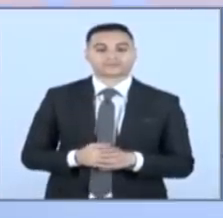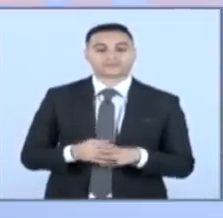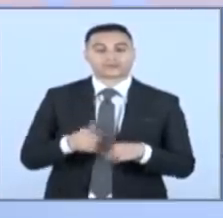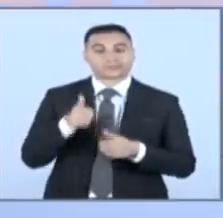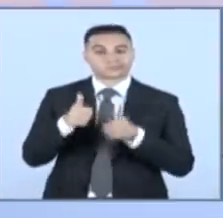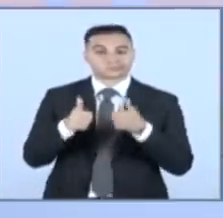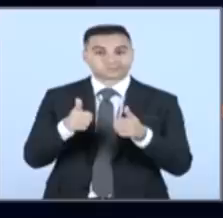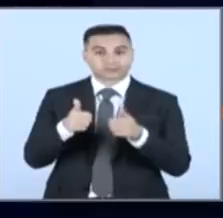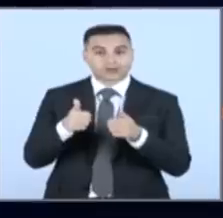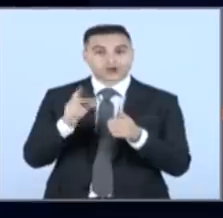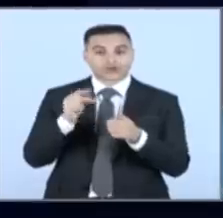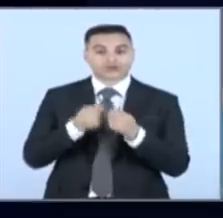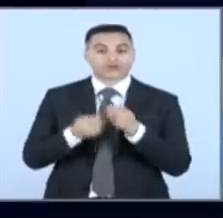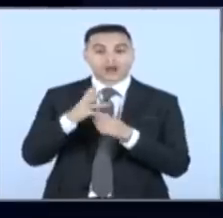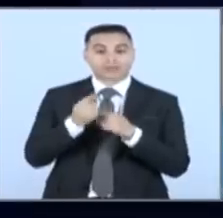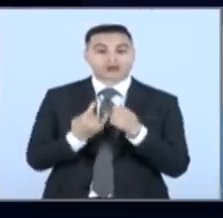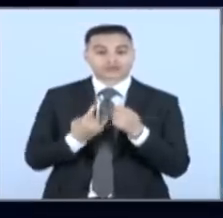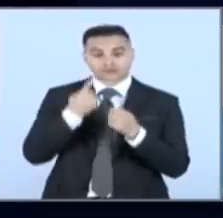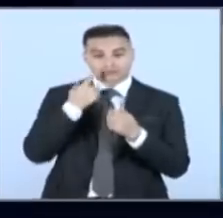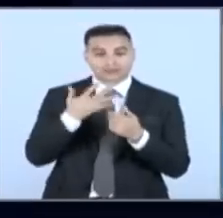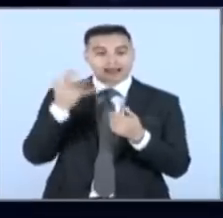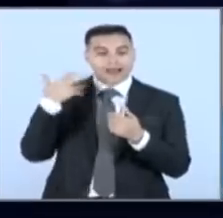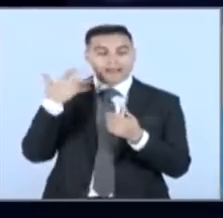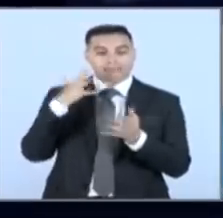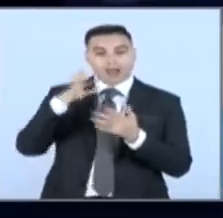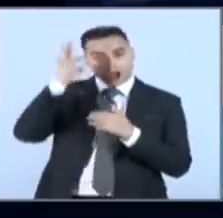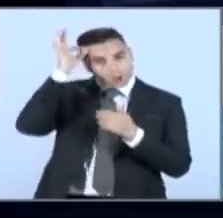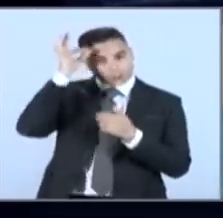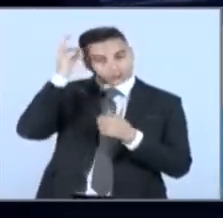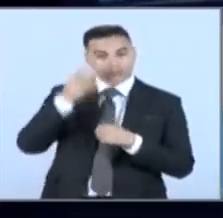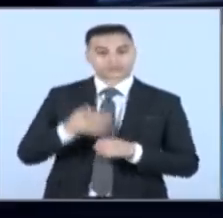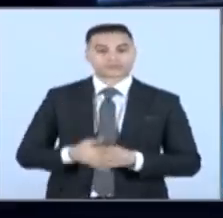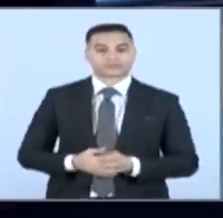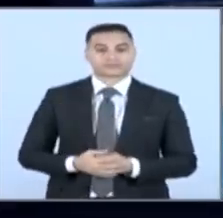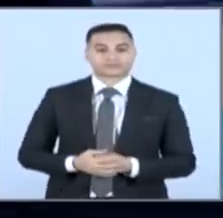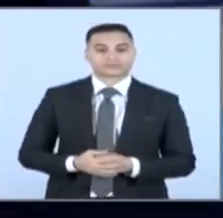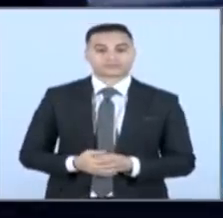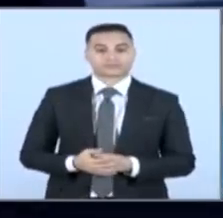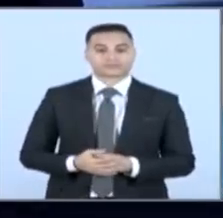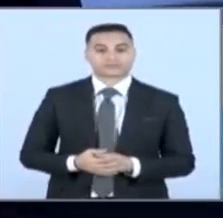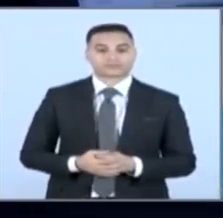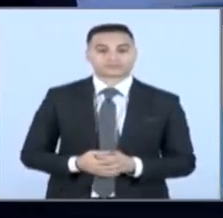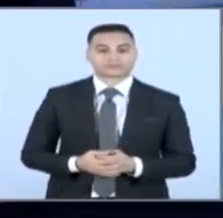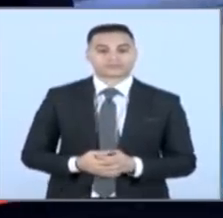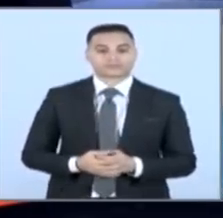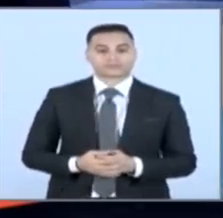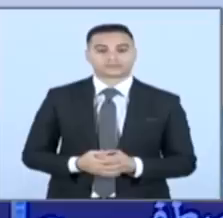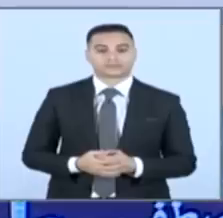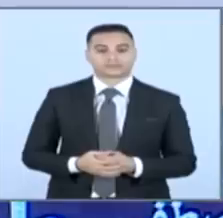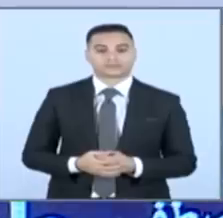اختيارين بعشرين أو ناقص عشرة. ليبيا، تونس.